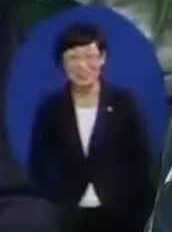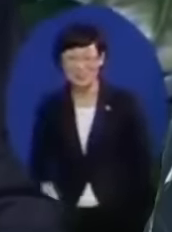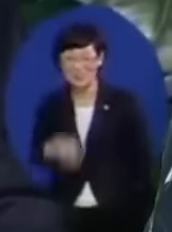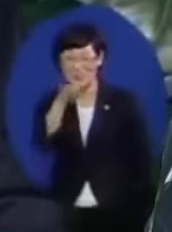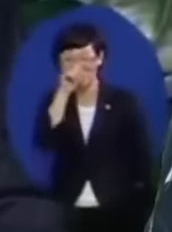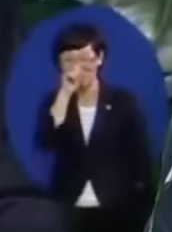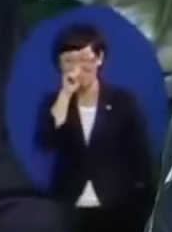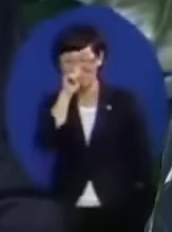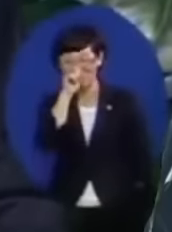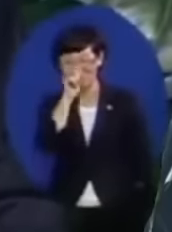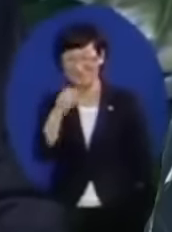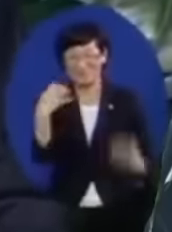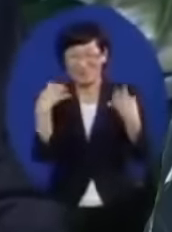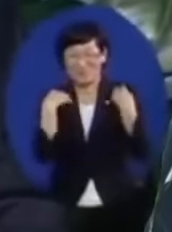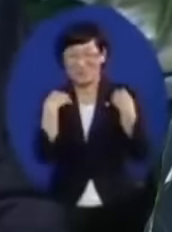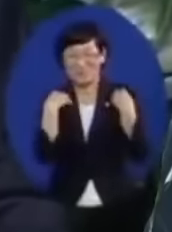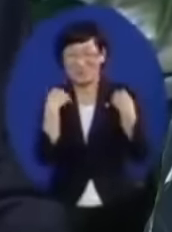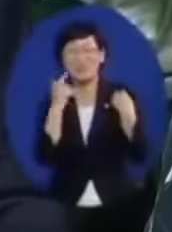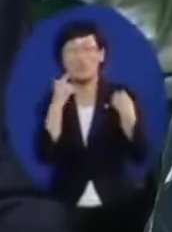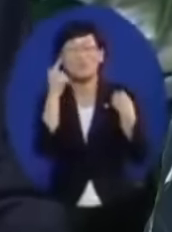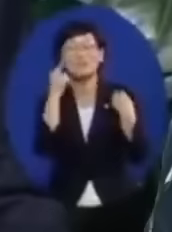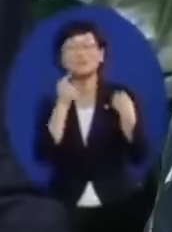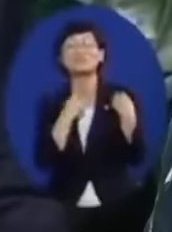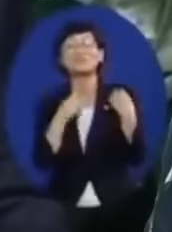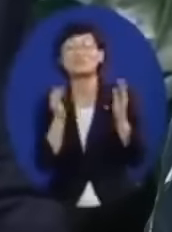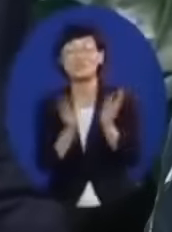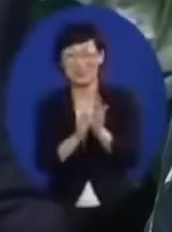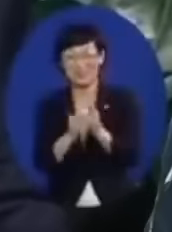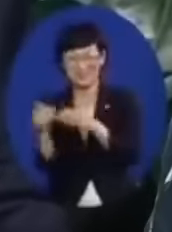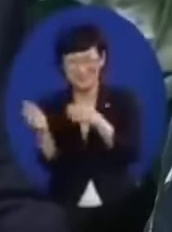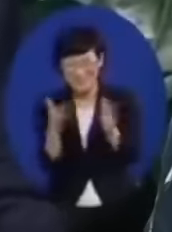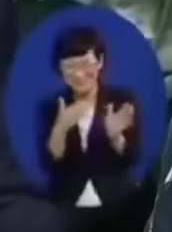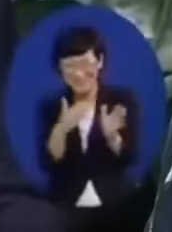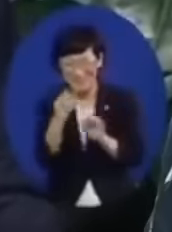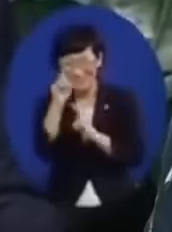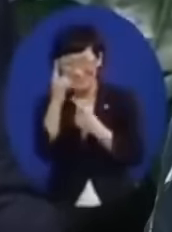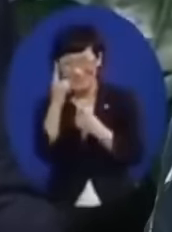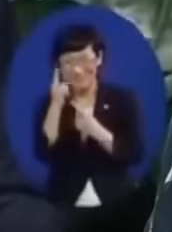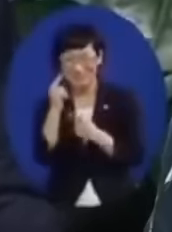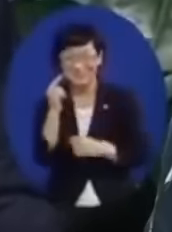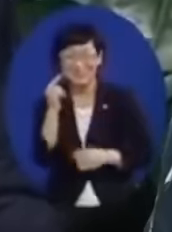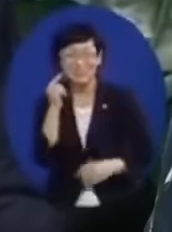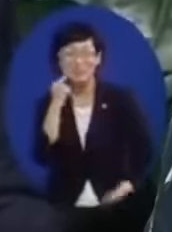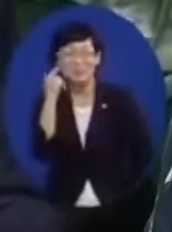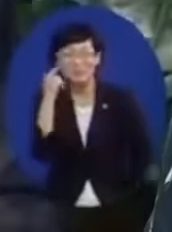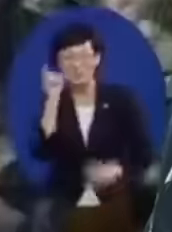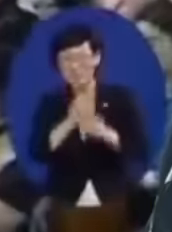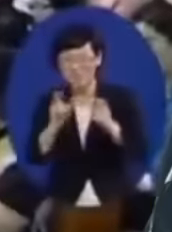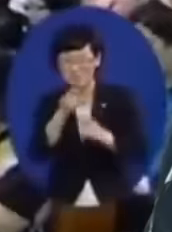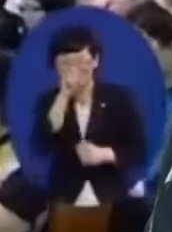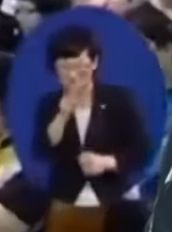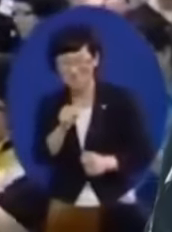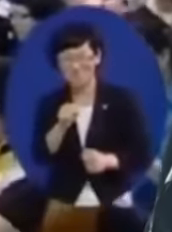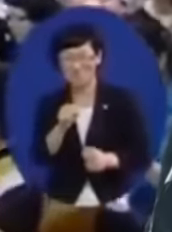좋은 담임 목사였지만은 이영훈 목사가 참 좋은 담임입니다.